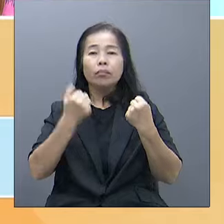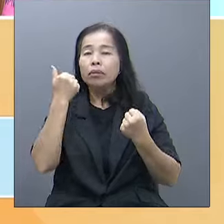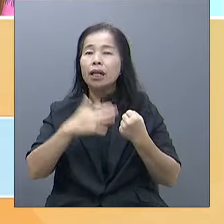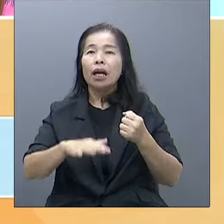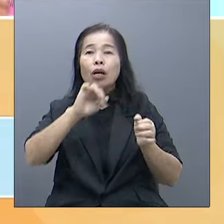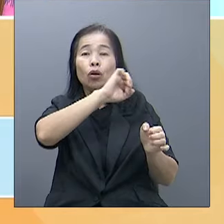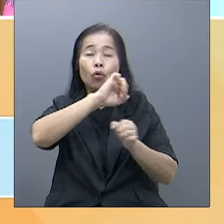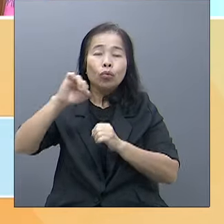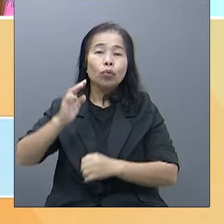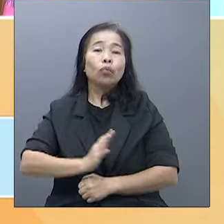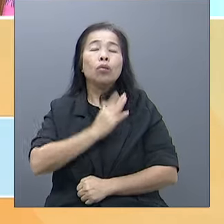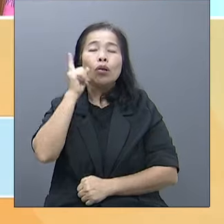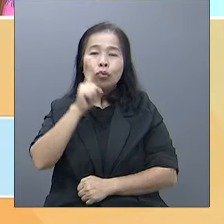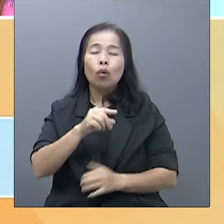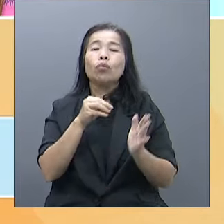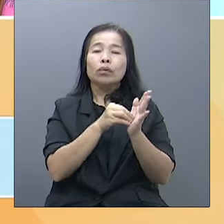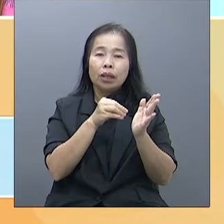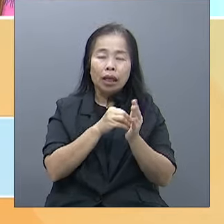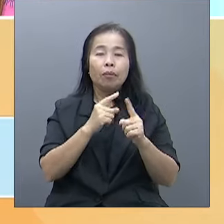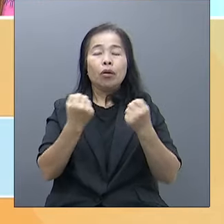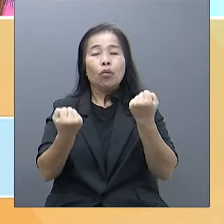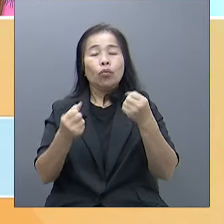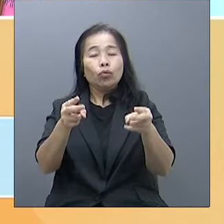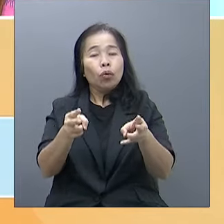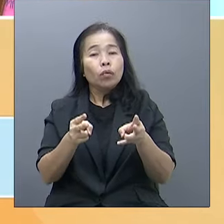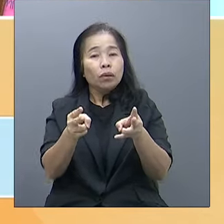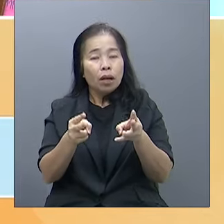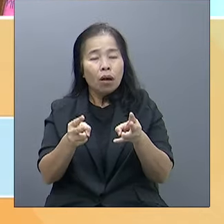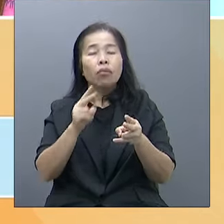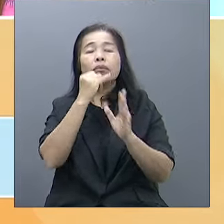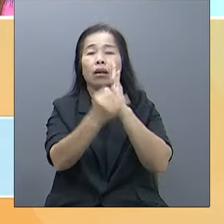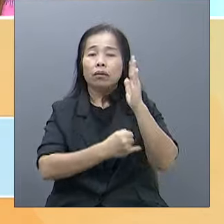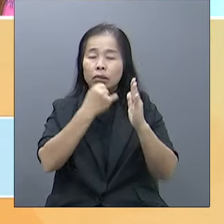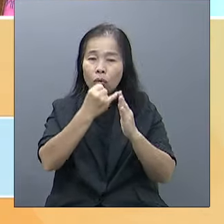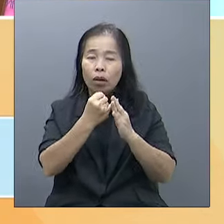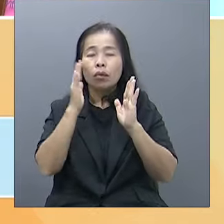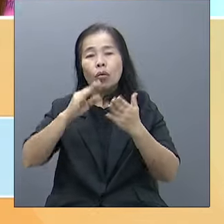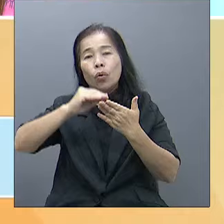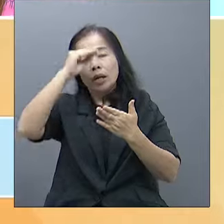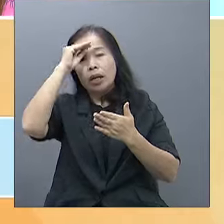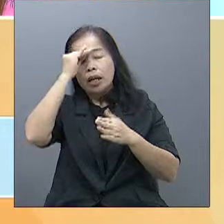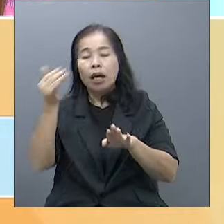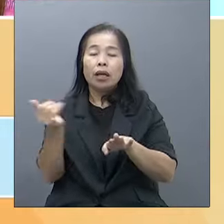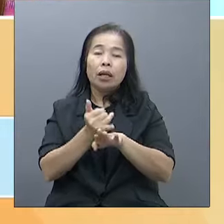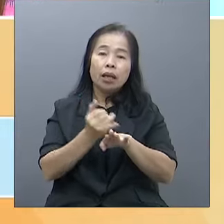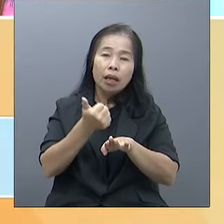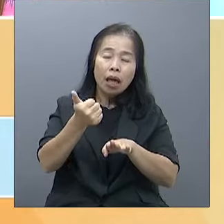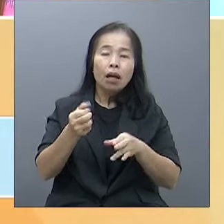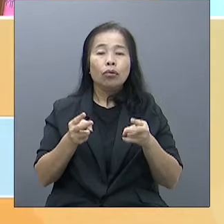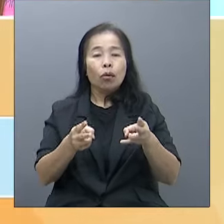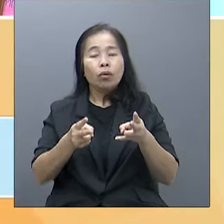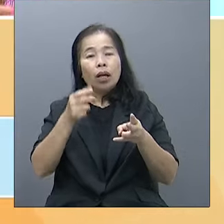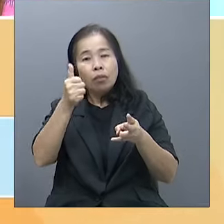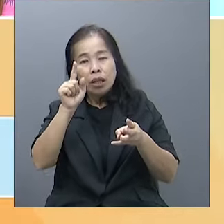มันก็ต้องนั่งรถสองแถวแต่สองแถวแบบไหนที่มี ทำให้มันปลอดภัยมากขึ้น สภาพรถการ